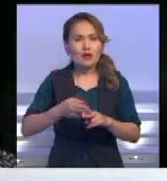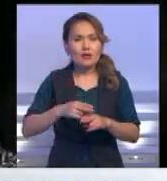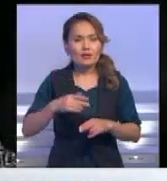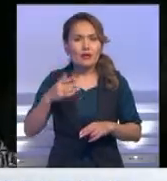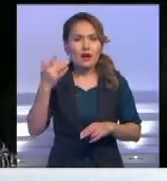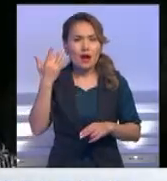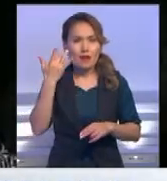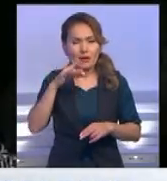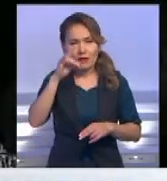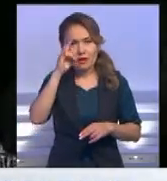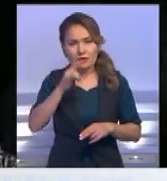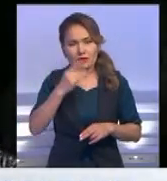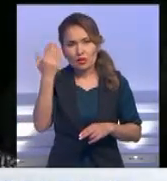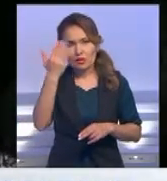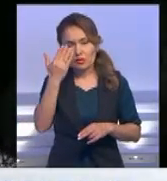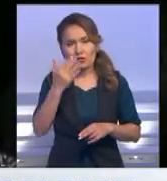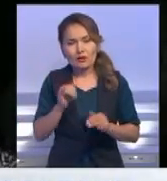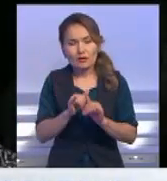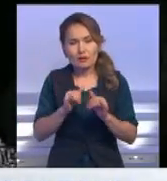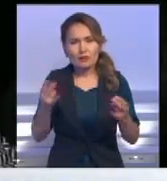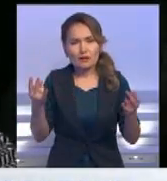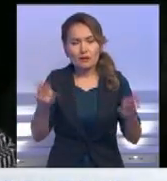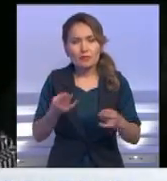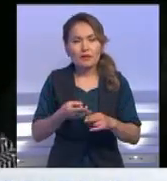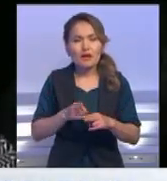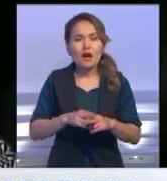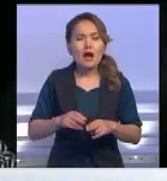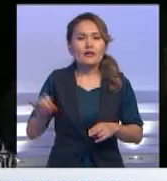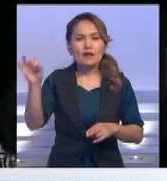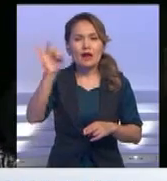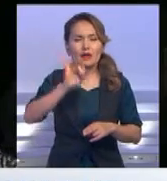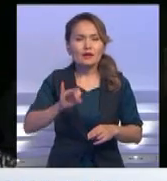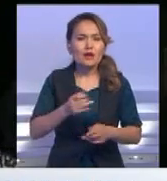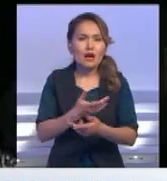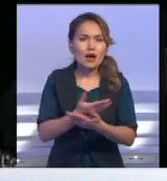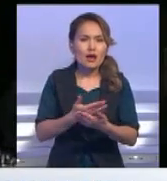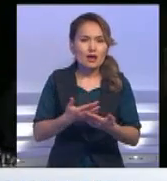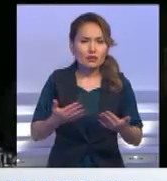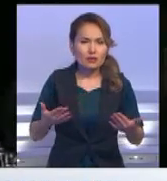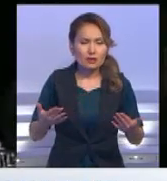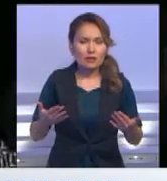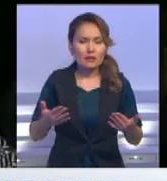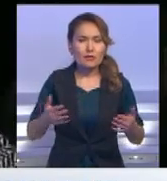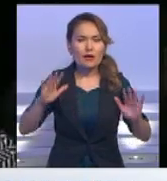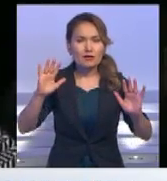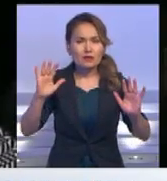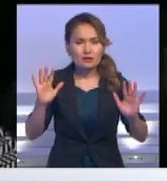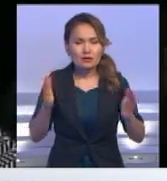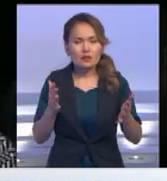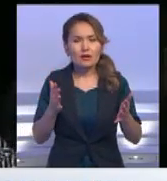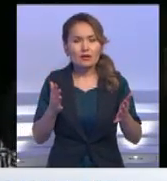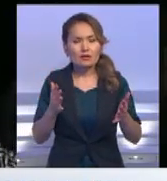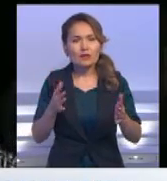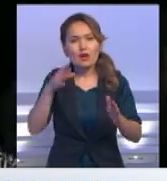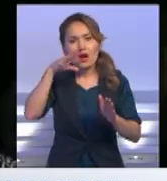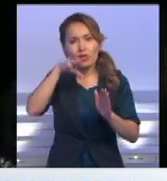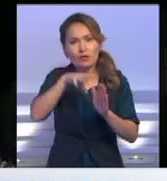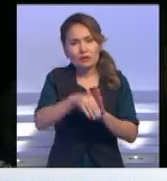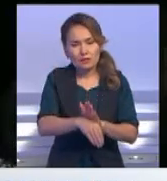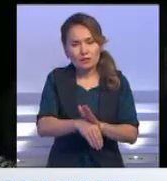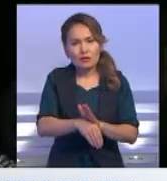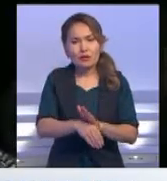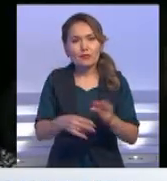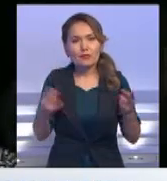дайымыз. Жалпы кинодағы, тарихтағы әртүрлі кезеңдерді қамтитын